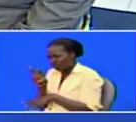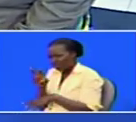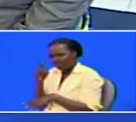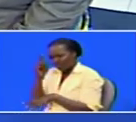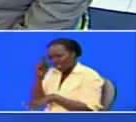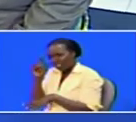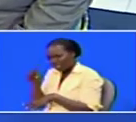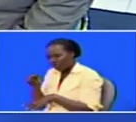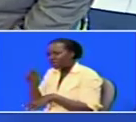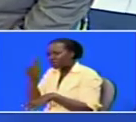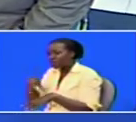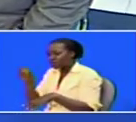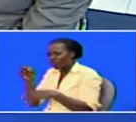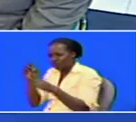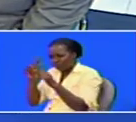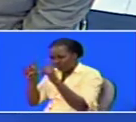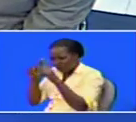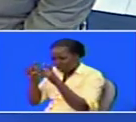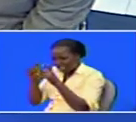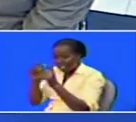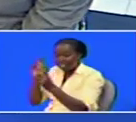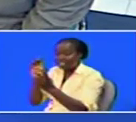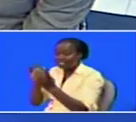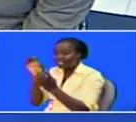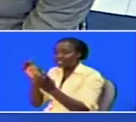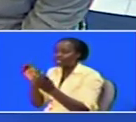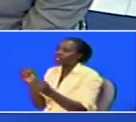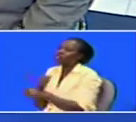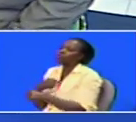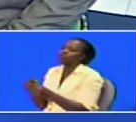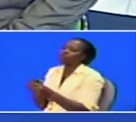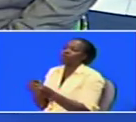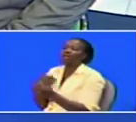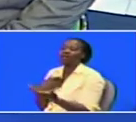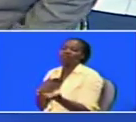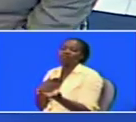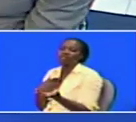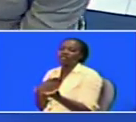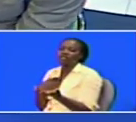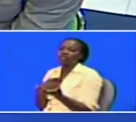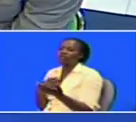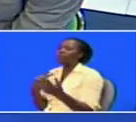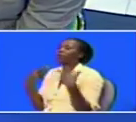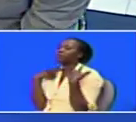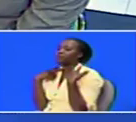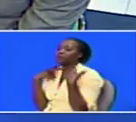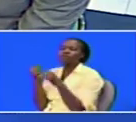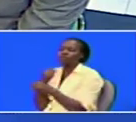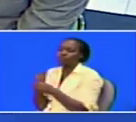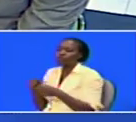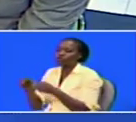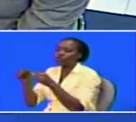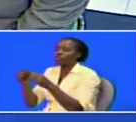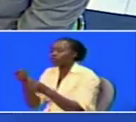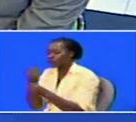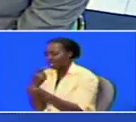nifanye kipimo fulani, na unapofanya kwanza kile kipimo huwezi kukifanya, kwa hivyo unakwama, huwezi kuendelea na matibabu.